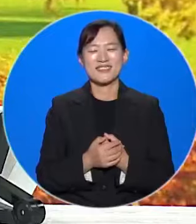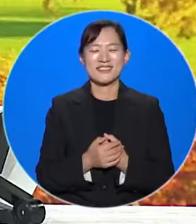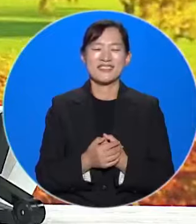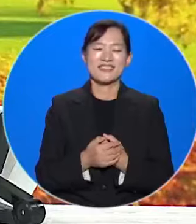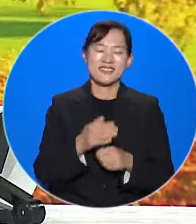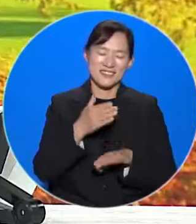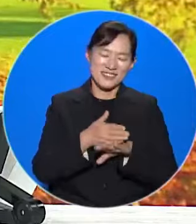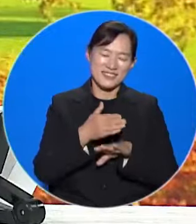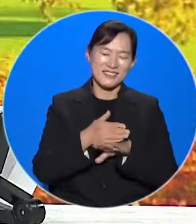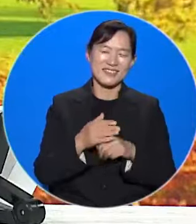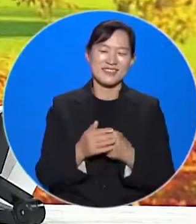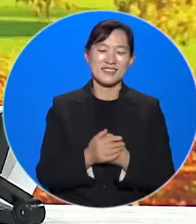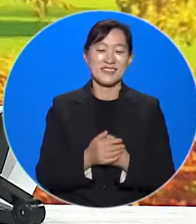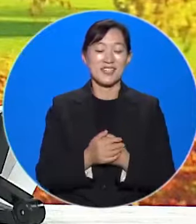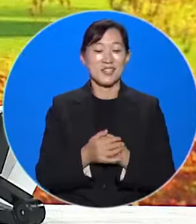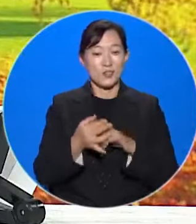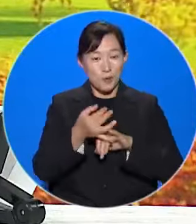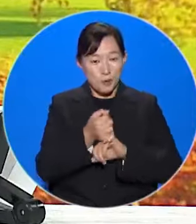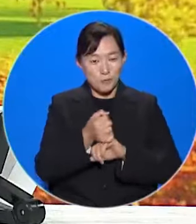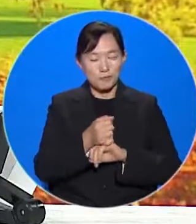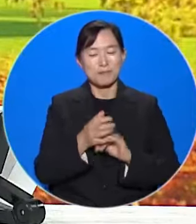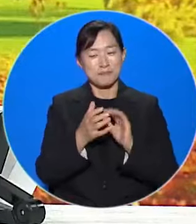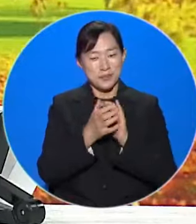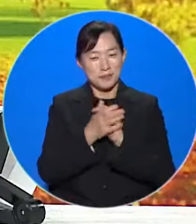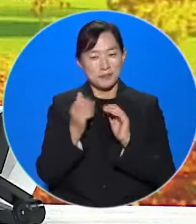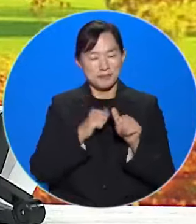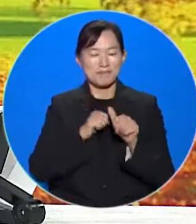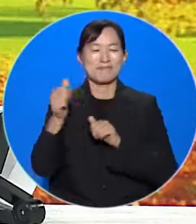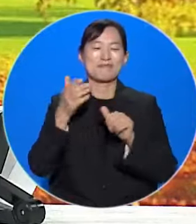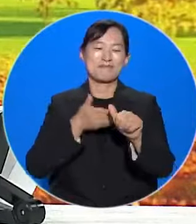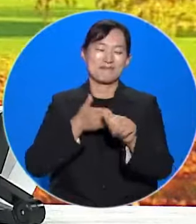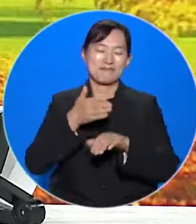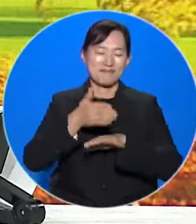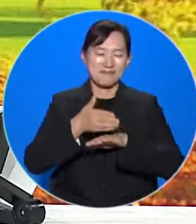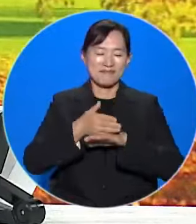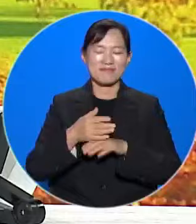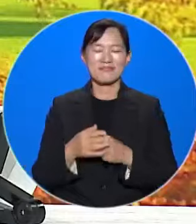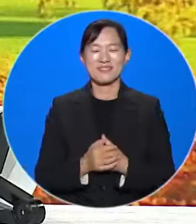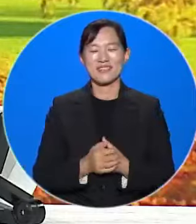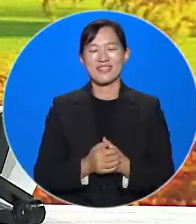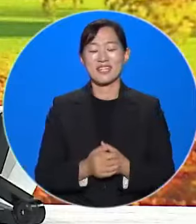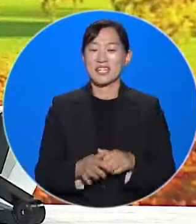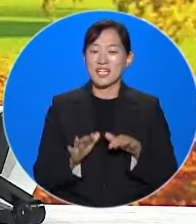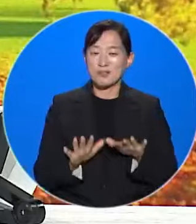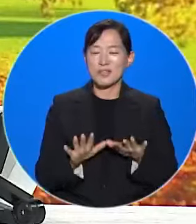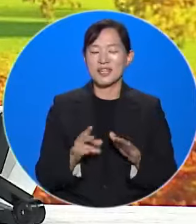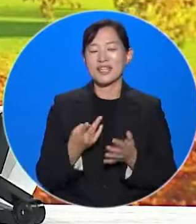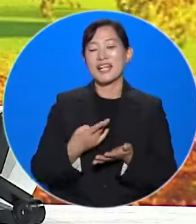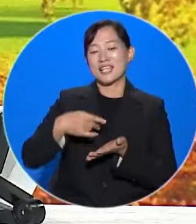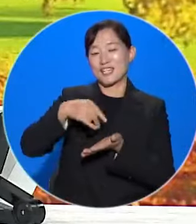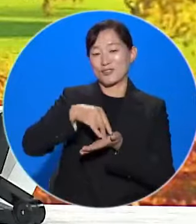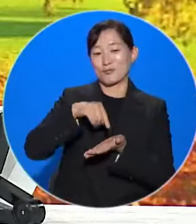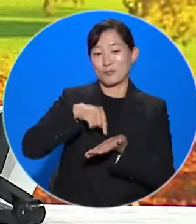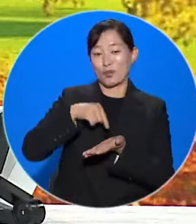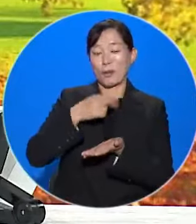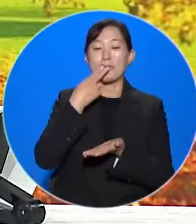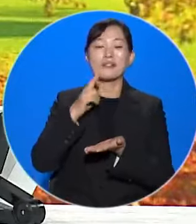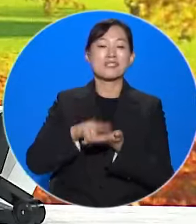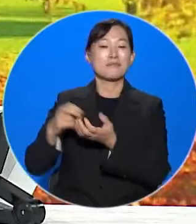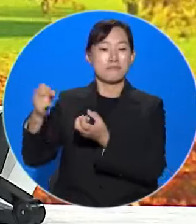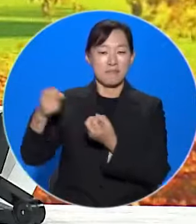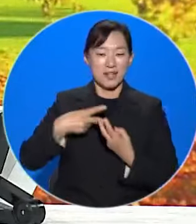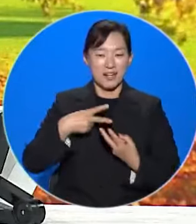그래요, 감사해요. 권사님 기도로 승리하시고요. 네, 감사합니다. 이번에는 달리다금으로 들어온 편지 사연이